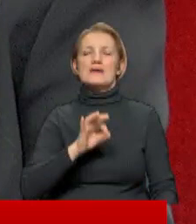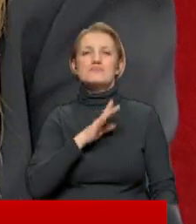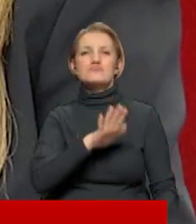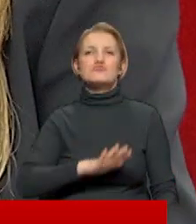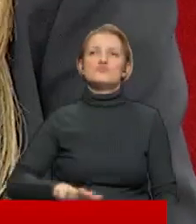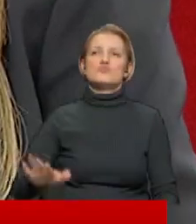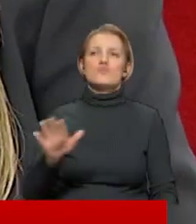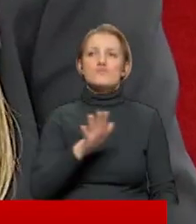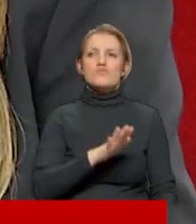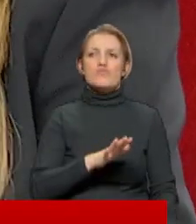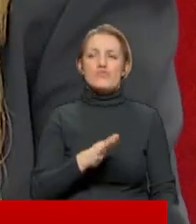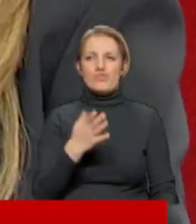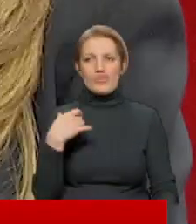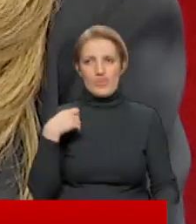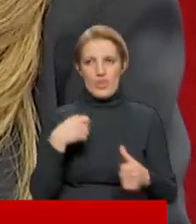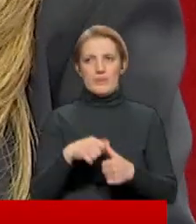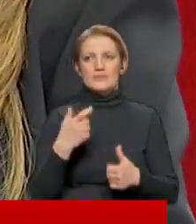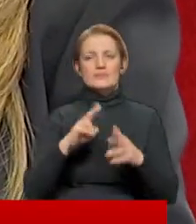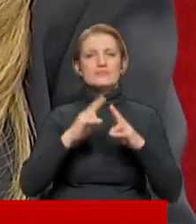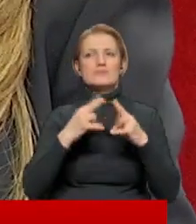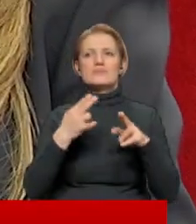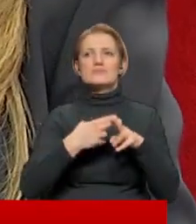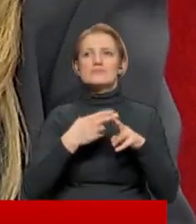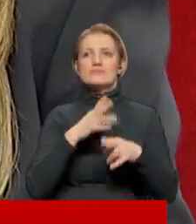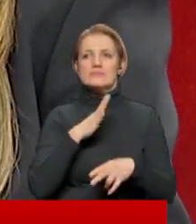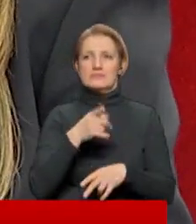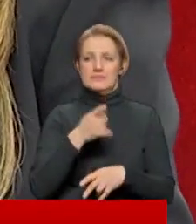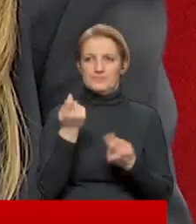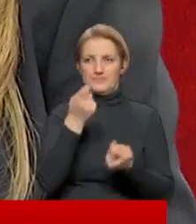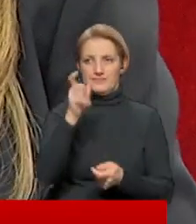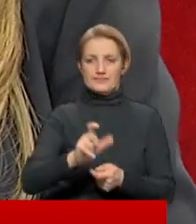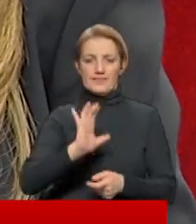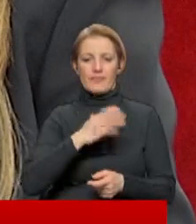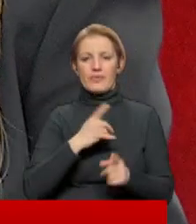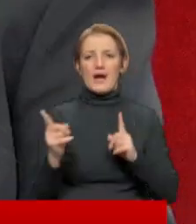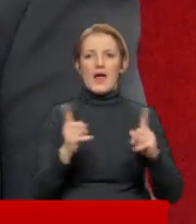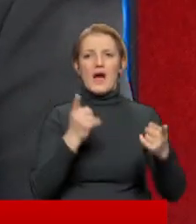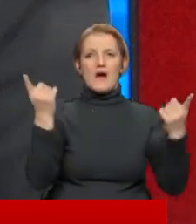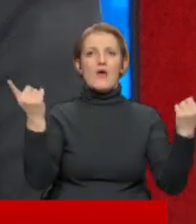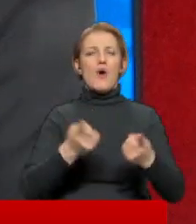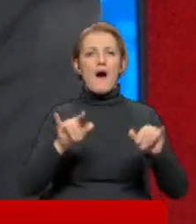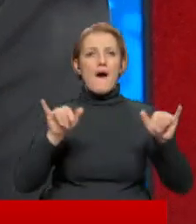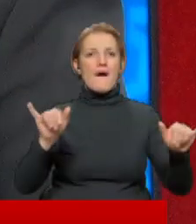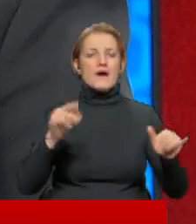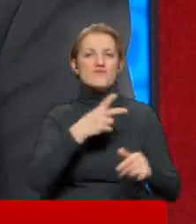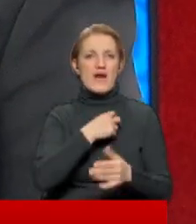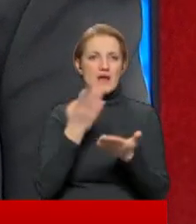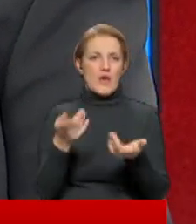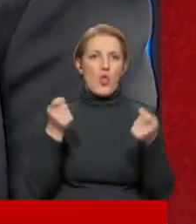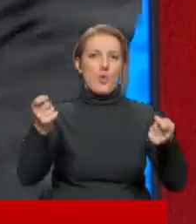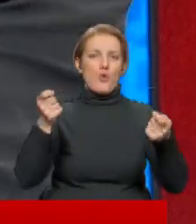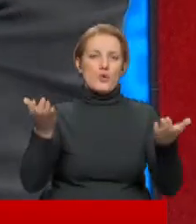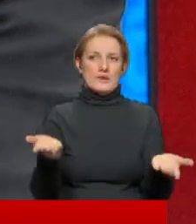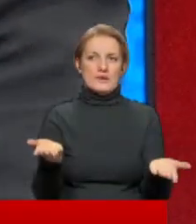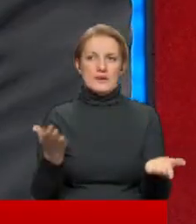Bütün bunlar, yani yine dünyayla örnek vereceğim. İşçiyle patronun aynı oranda vergi verdiği bir ülkeyiz biz.